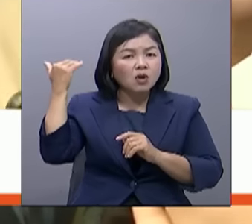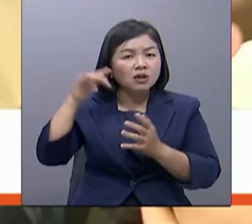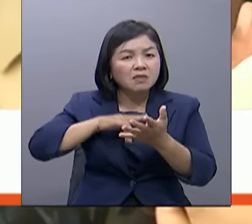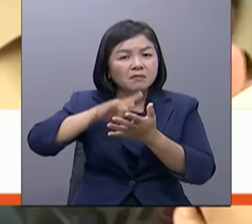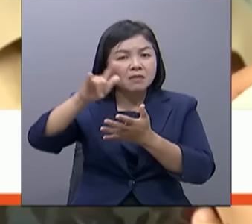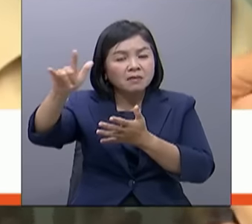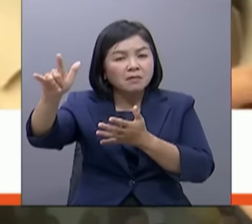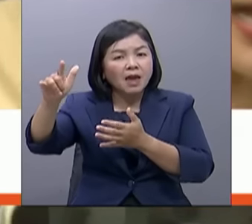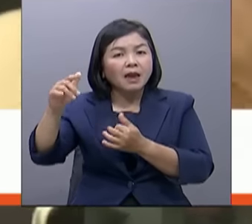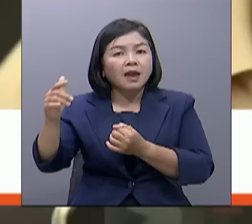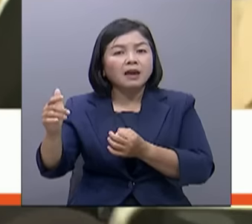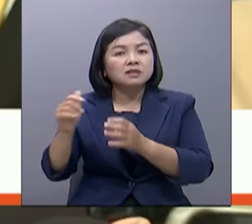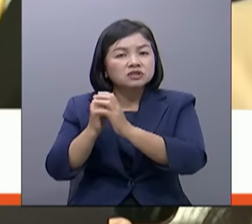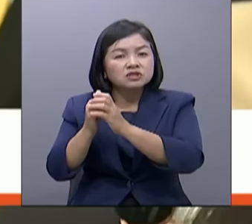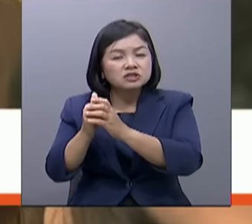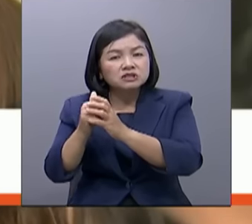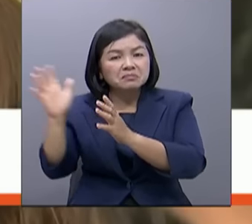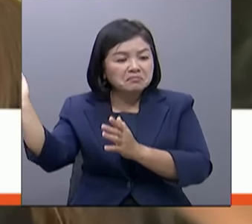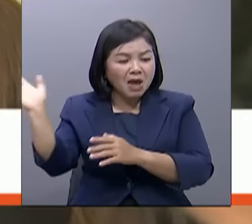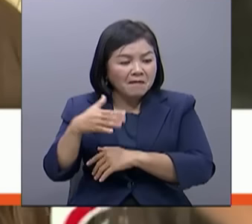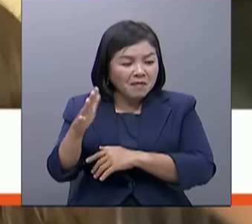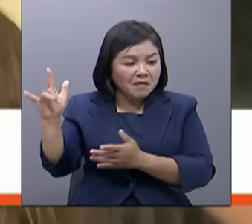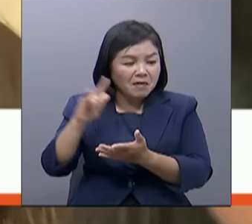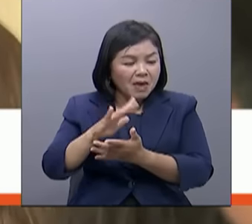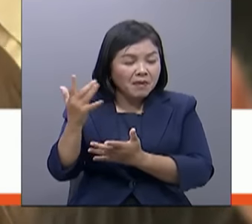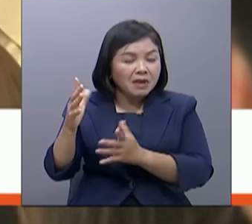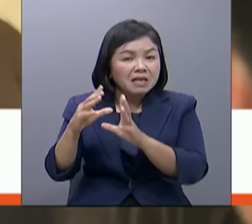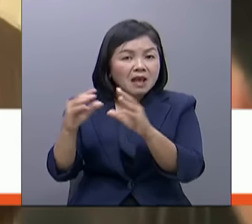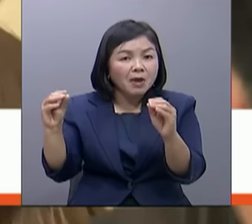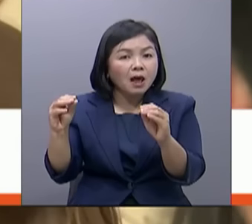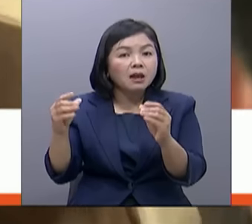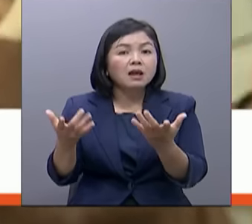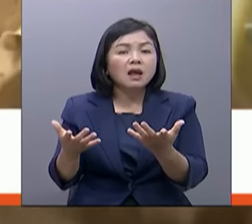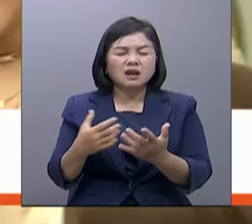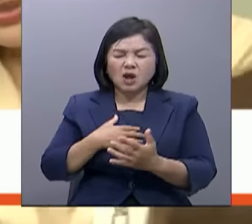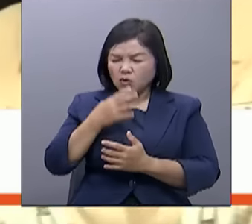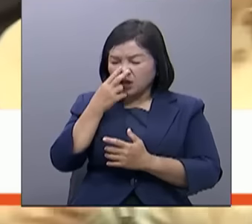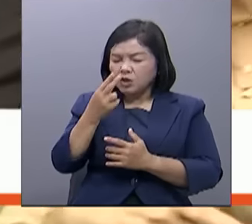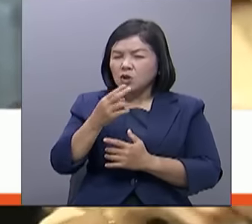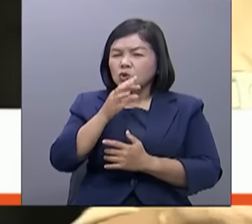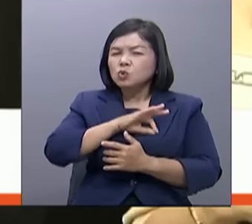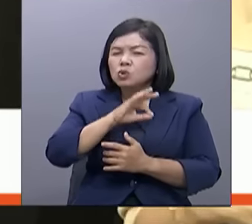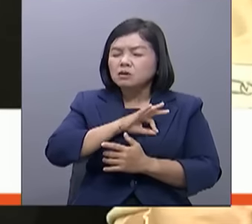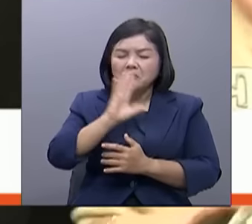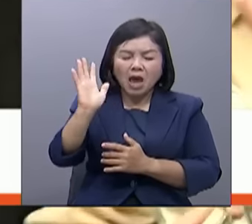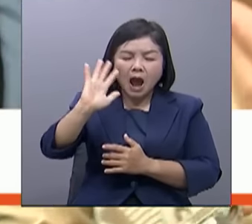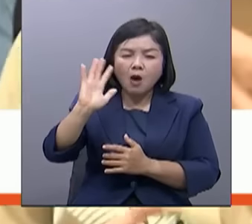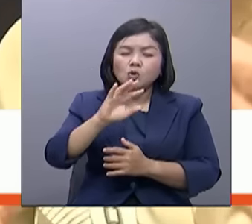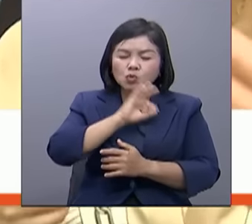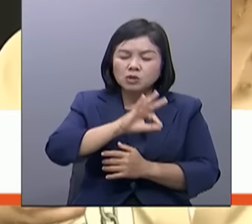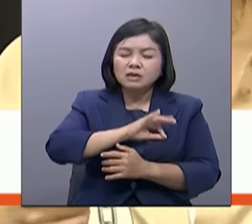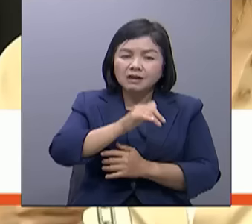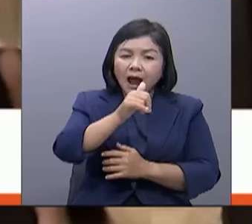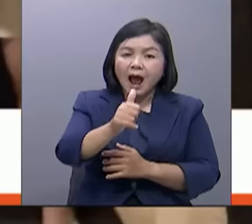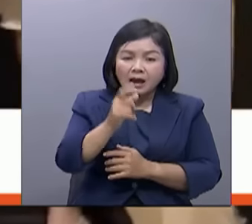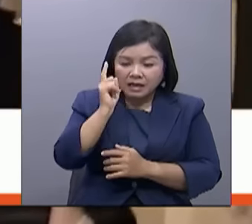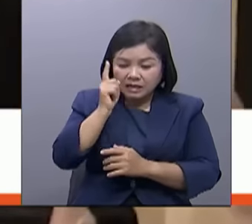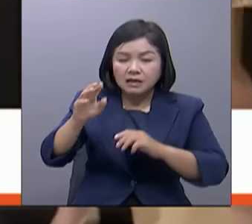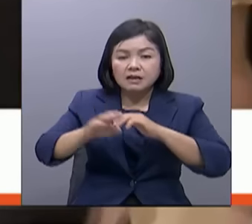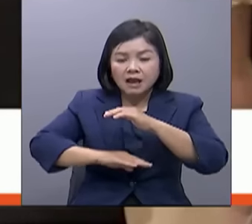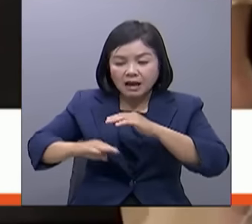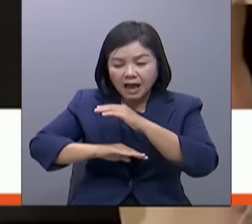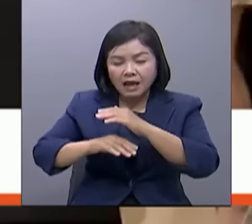ไม่กลับมาอีกเลยเนี่ยผมคือผมคิดว่ามันเอาความรู้สึกเนี่ยได้แต่เอาข้อเท็จจริงณ